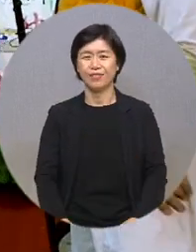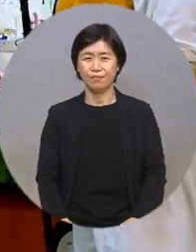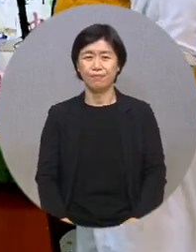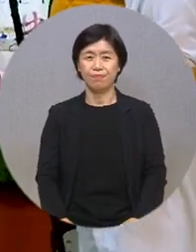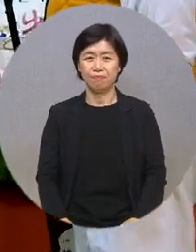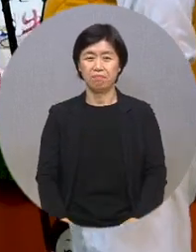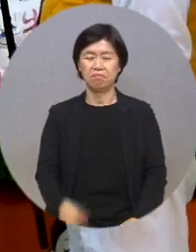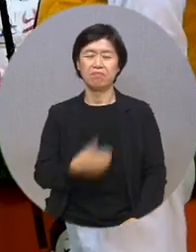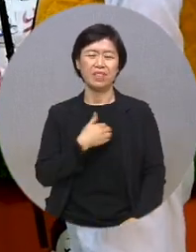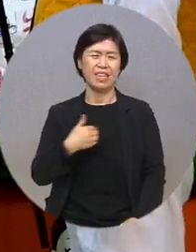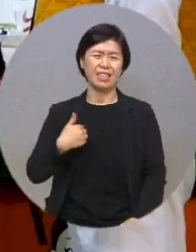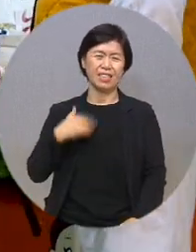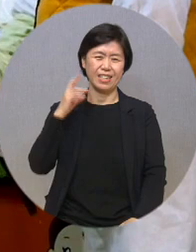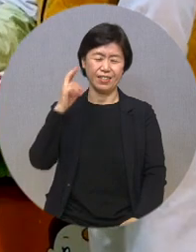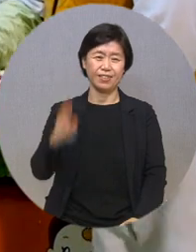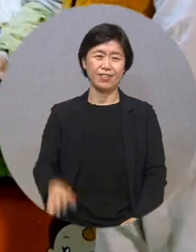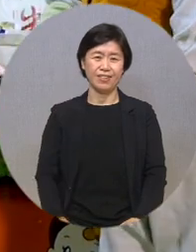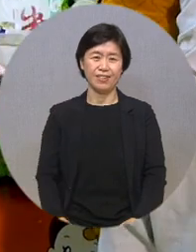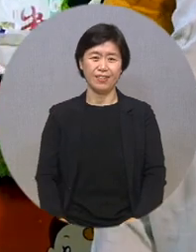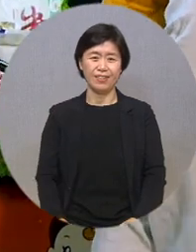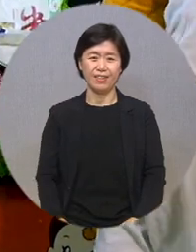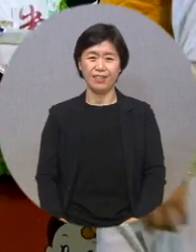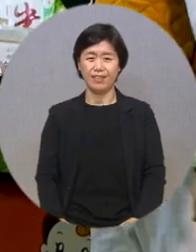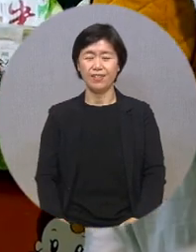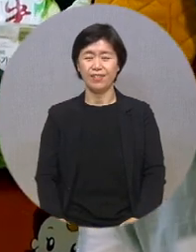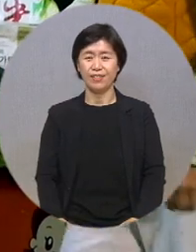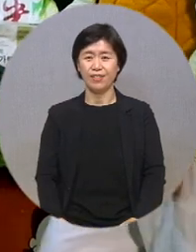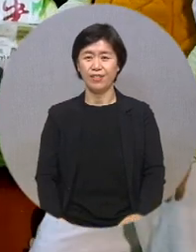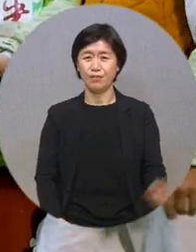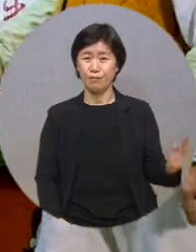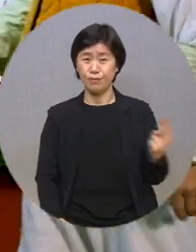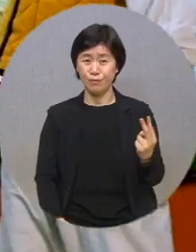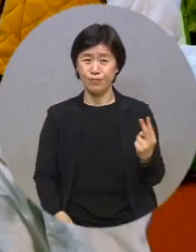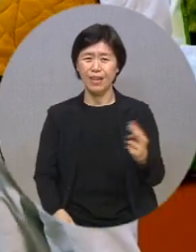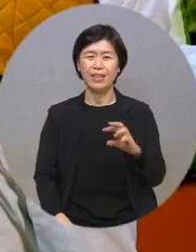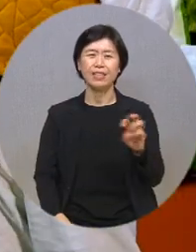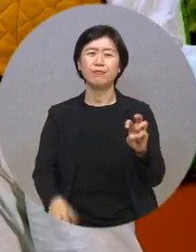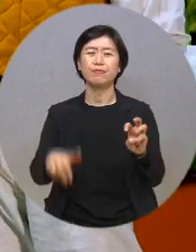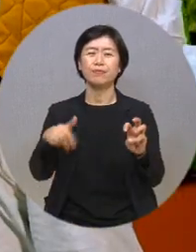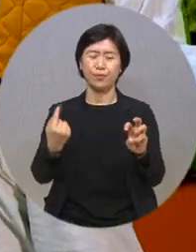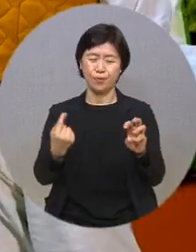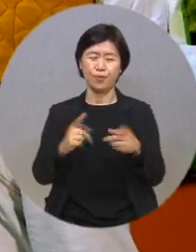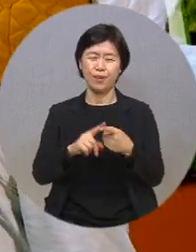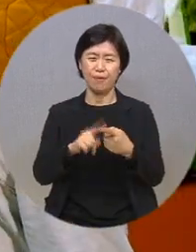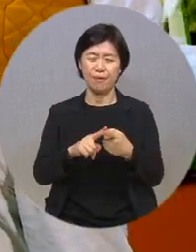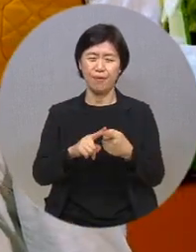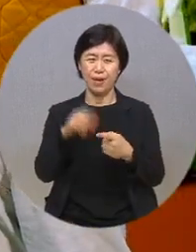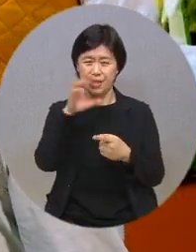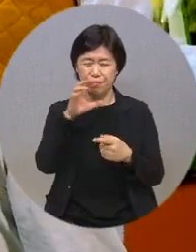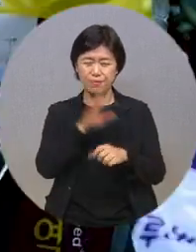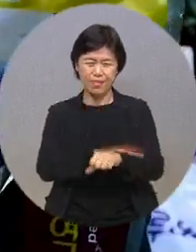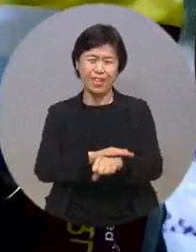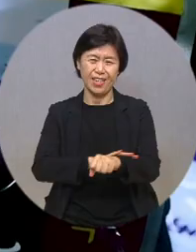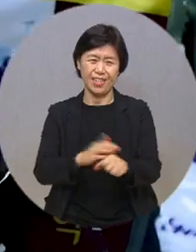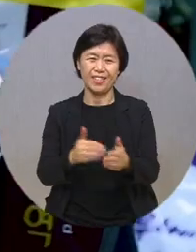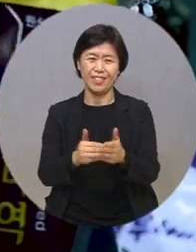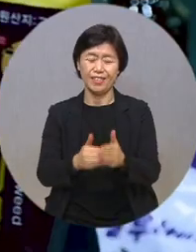그럼. 자신 있다. 아니, 저분들은 아이고. 이미 30초라는 거에서 니주 아까 계속 연습해서 어디서 거야. 그래서 그래. 할 말이 얼마나 많겠어.